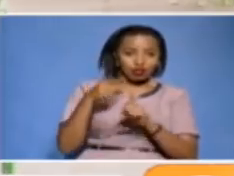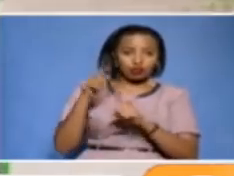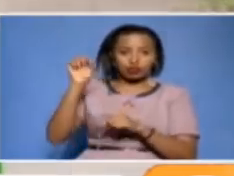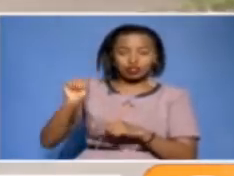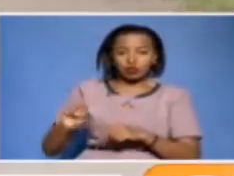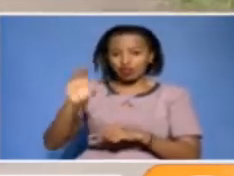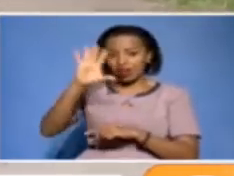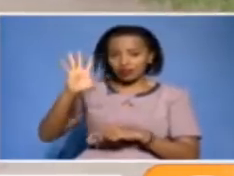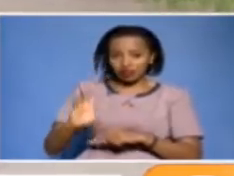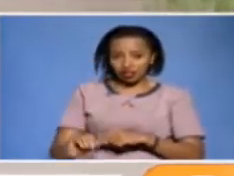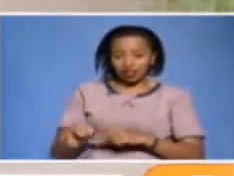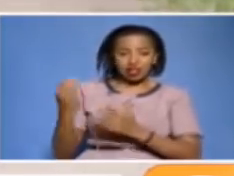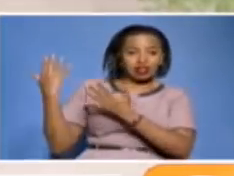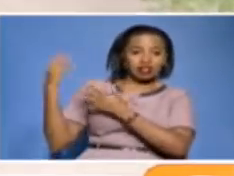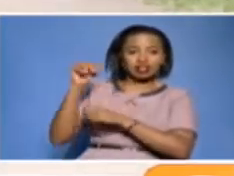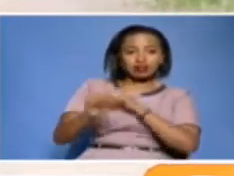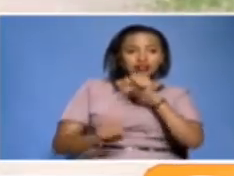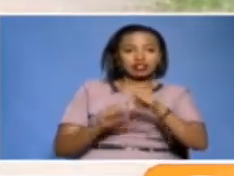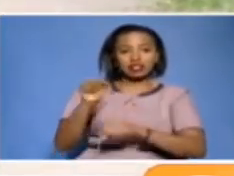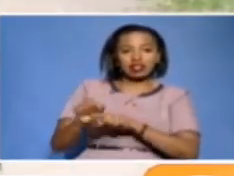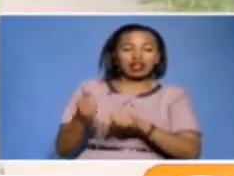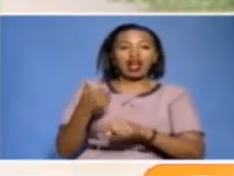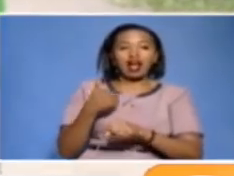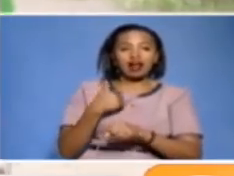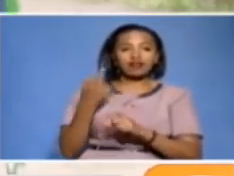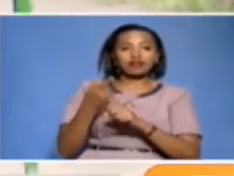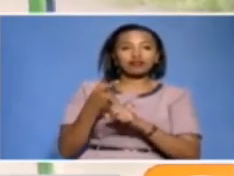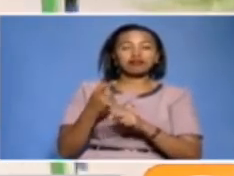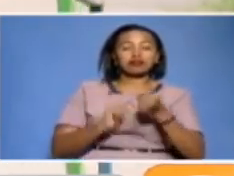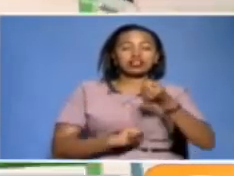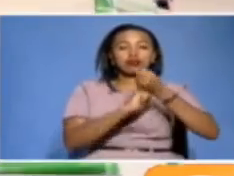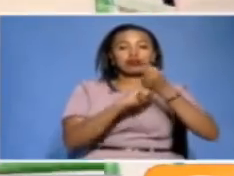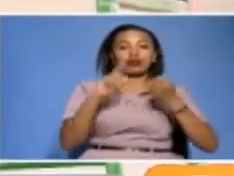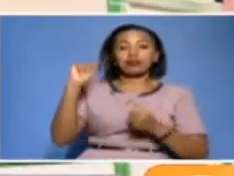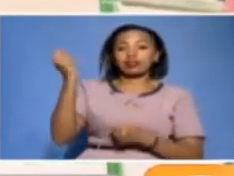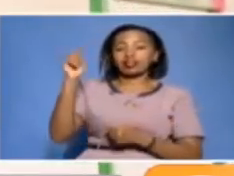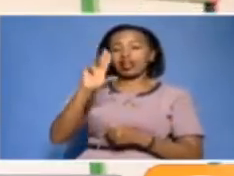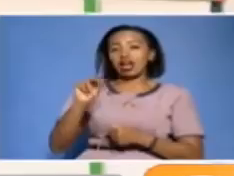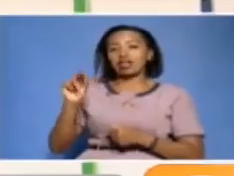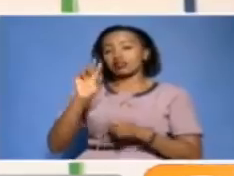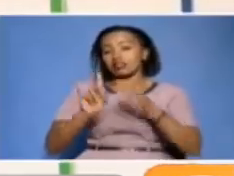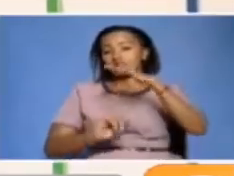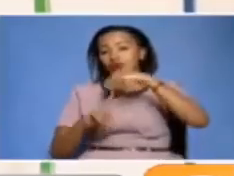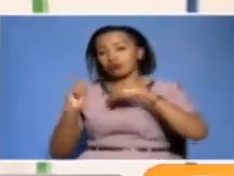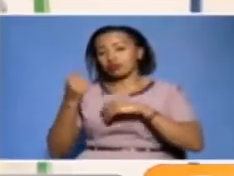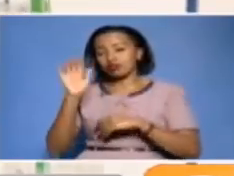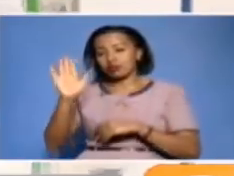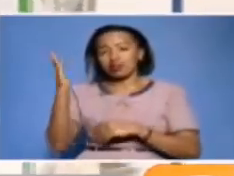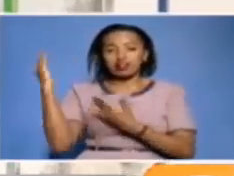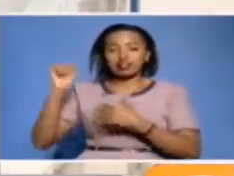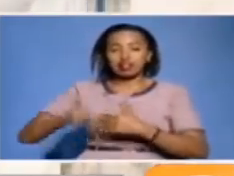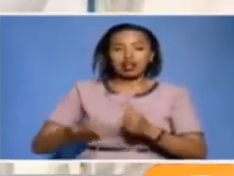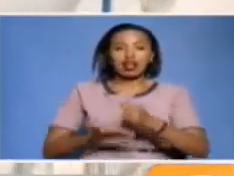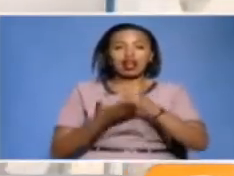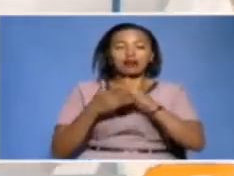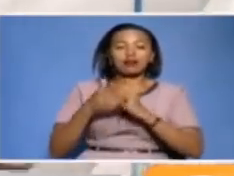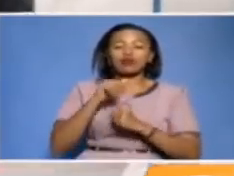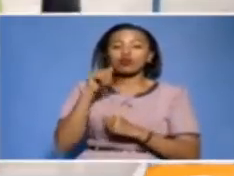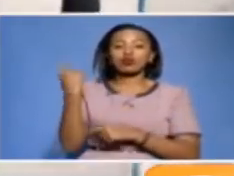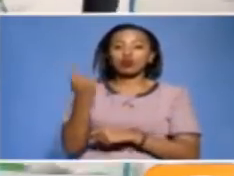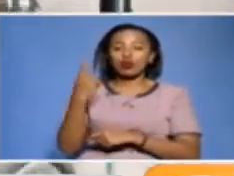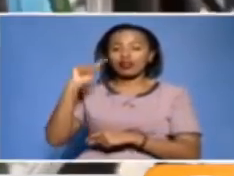kwa rais na naibu rais unaolenga kurahisisha maisha sio ya Wakenya tu bali ya jamii nyingi kutoka